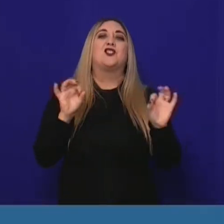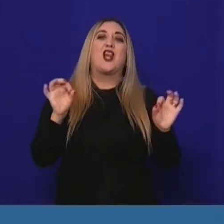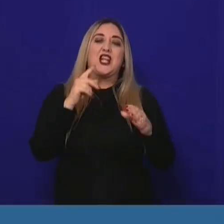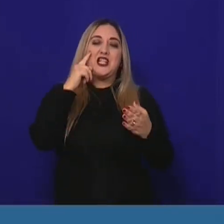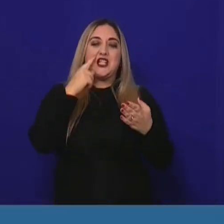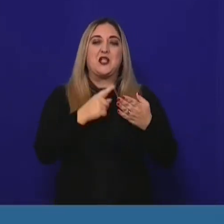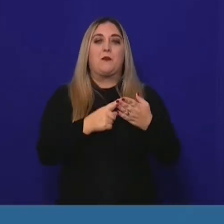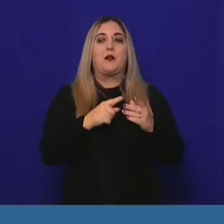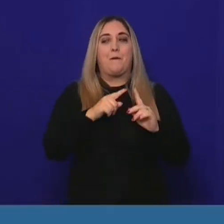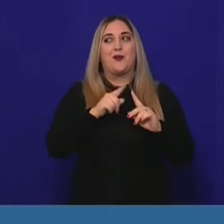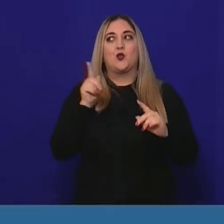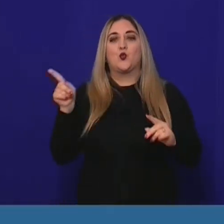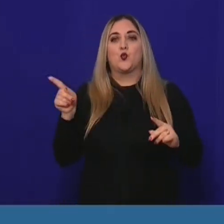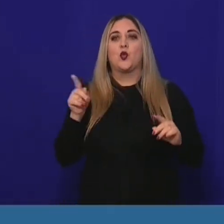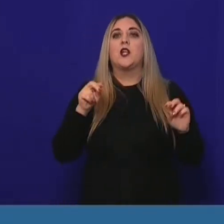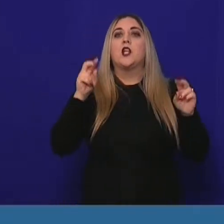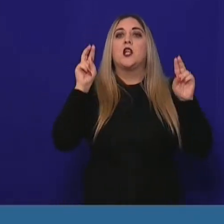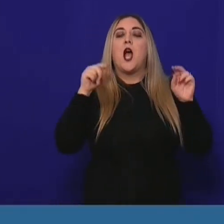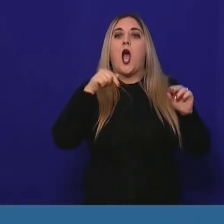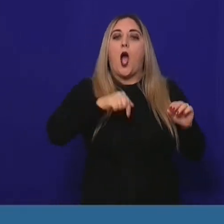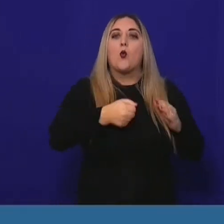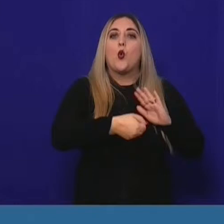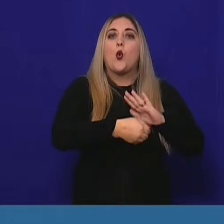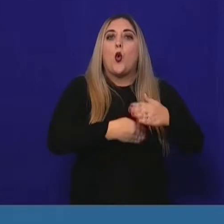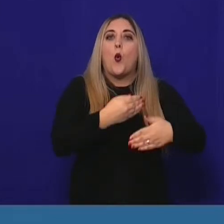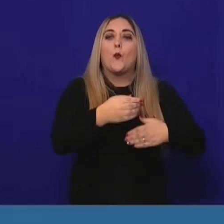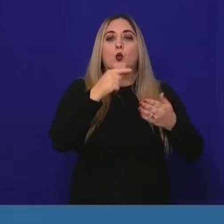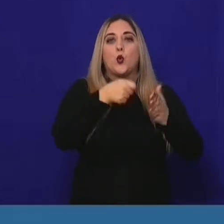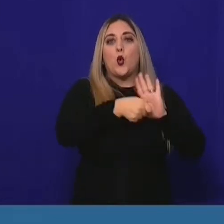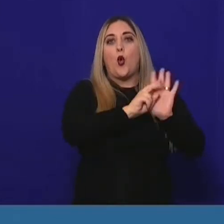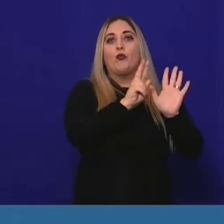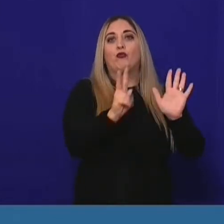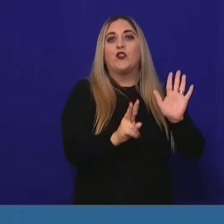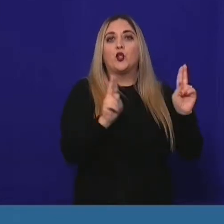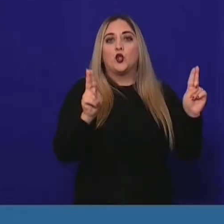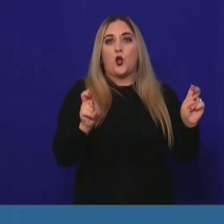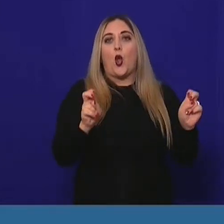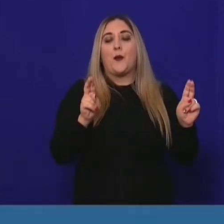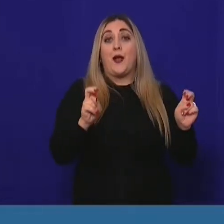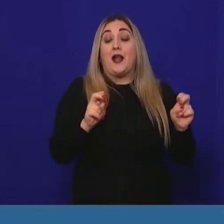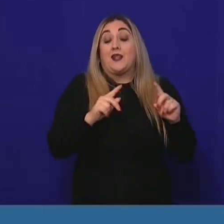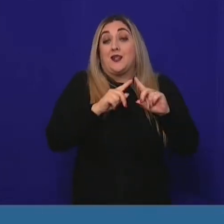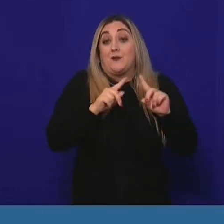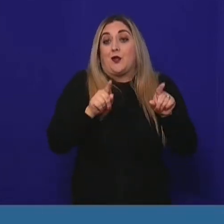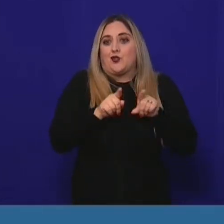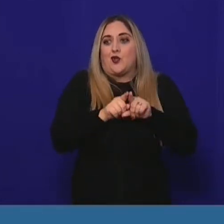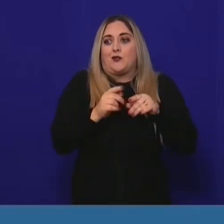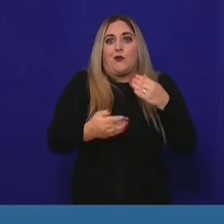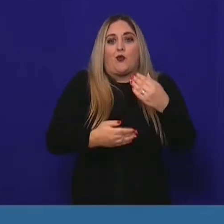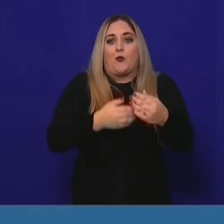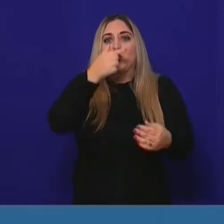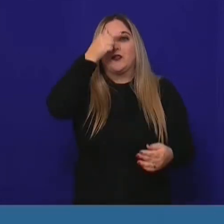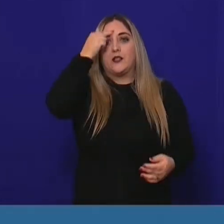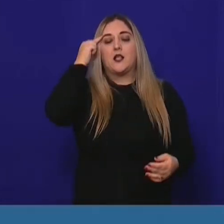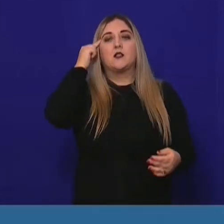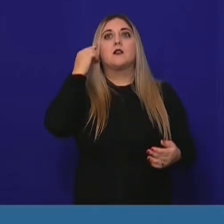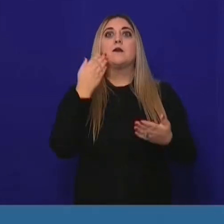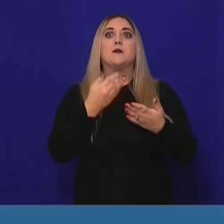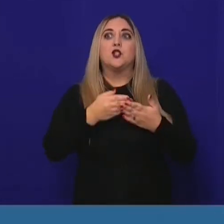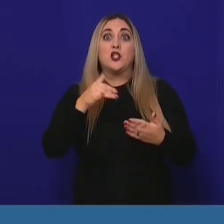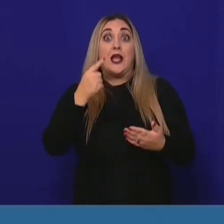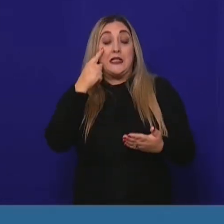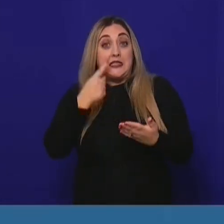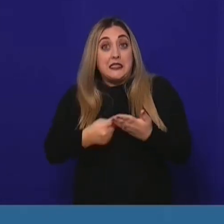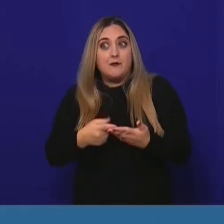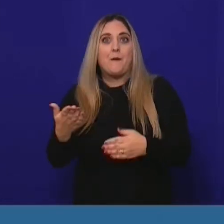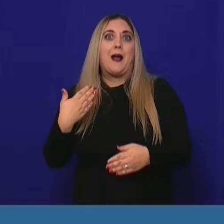dan il-varjant minn dawn li aħna qegħdin propju nagħmlu t-testijiet tagħhom. Però nibqgħu nagħmlu t-testijiet għaliex huwa importanti li inti taqbdu mill-ewwel